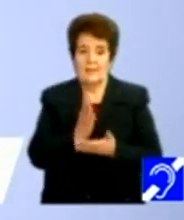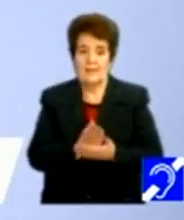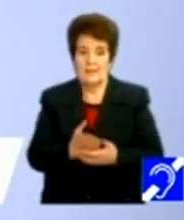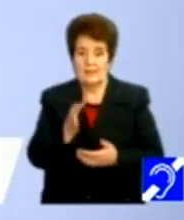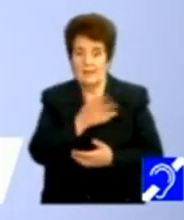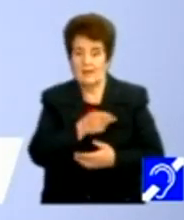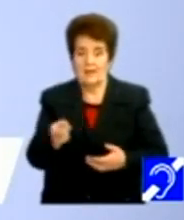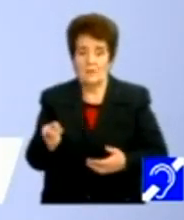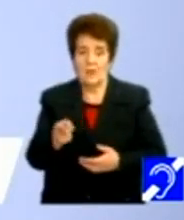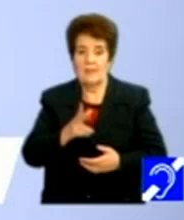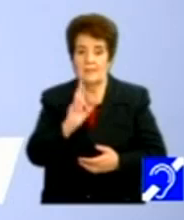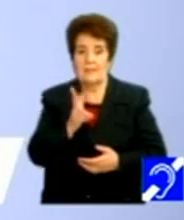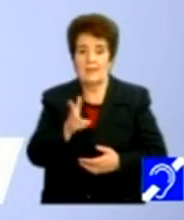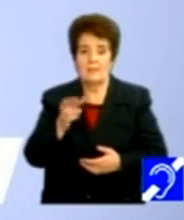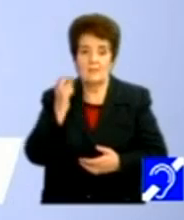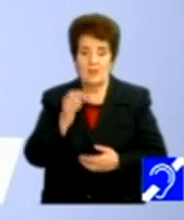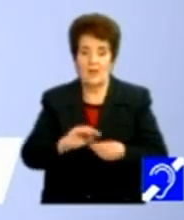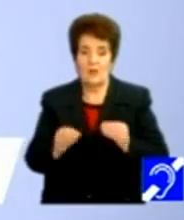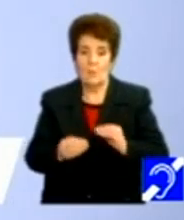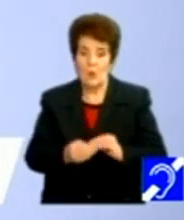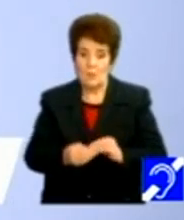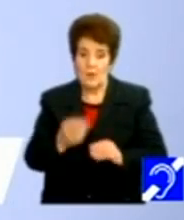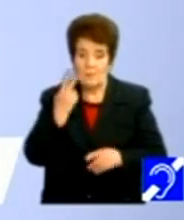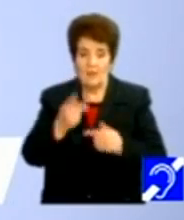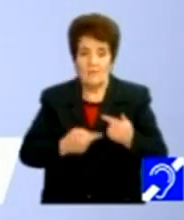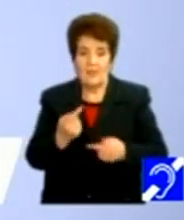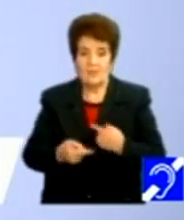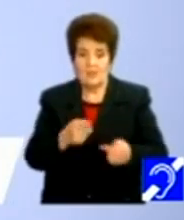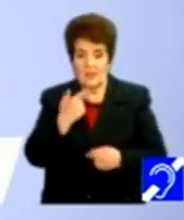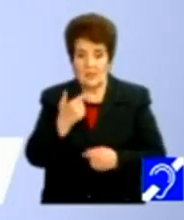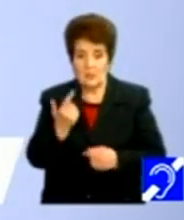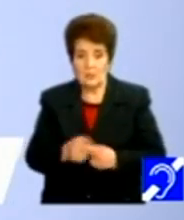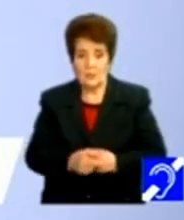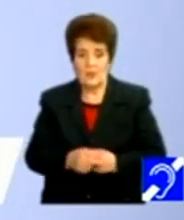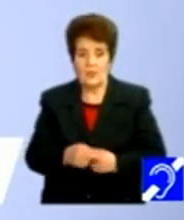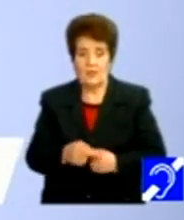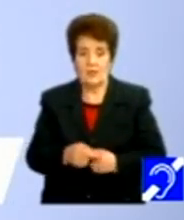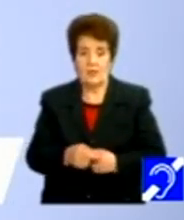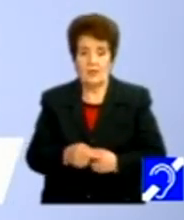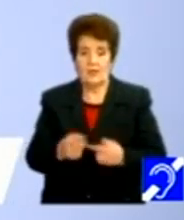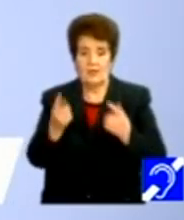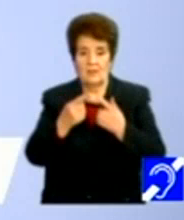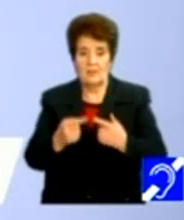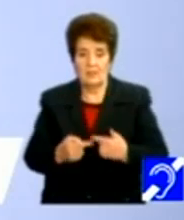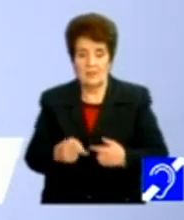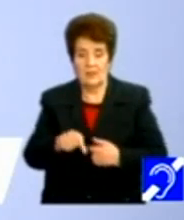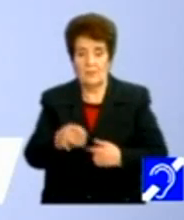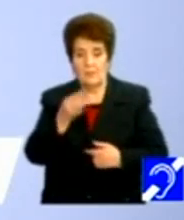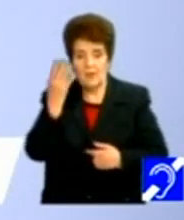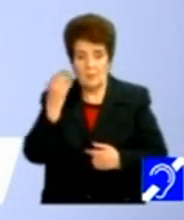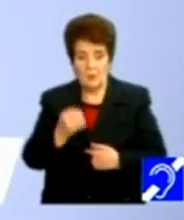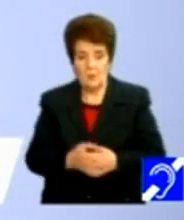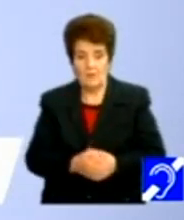durează 30 de ani. Este o problemă veșnică, așa spune, cronică, identică cu ceea ce este Republica